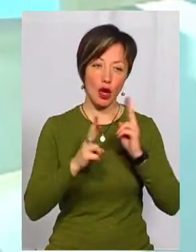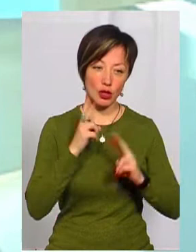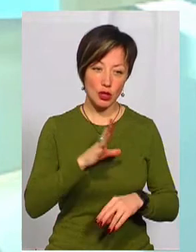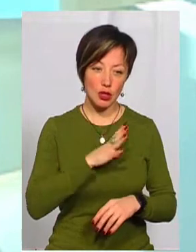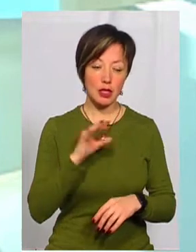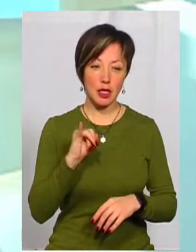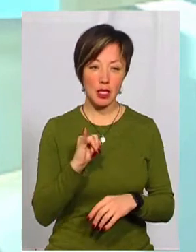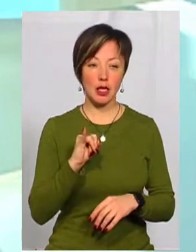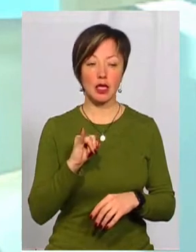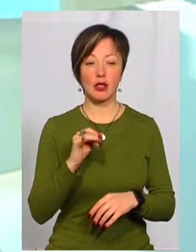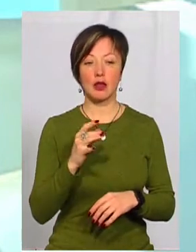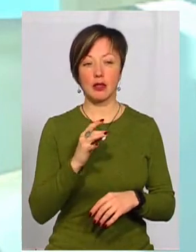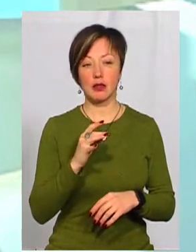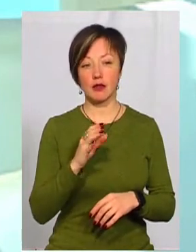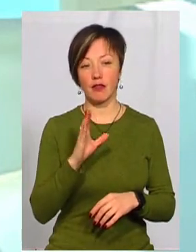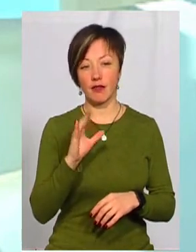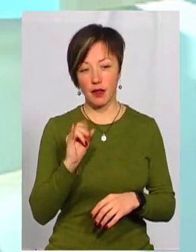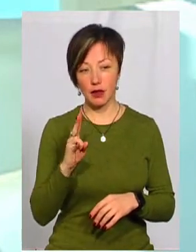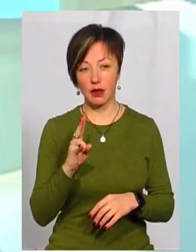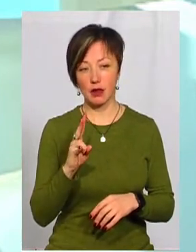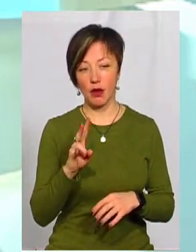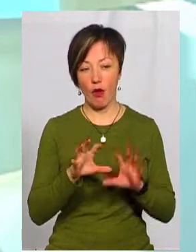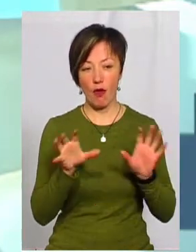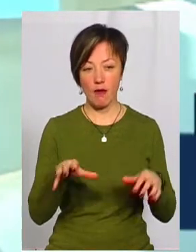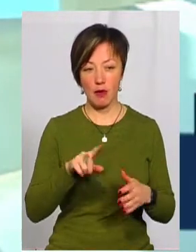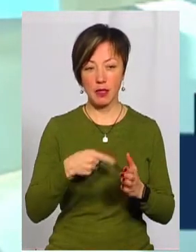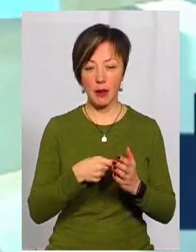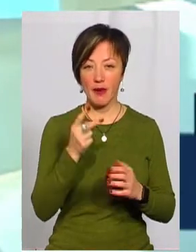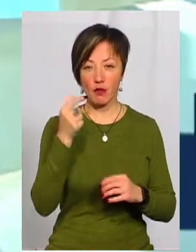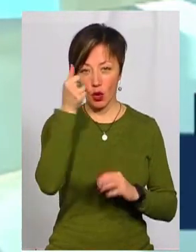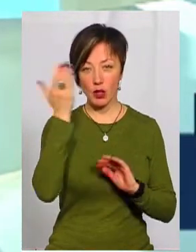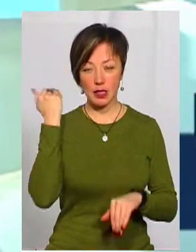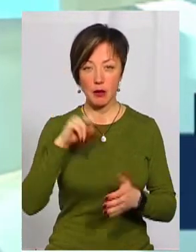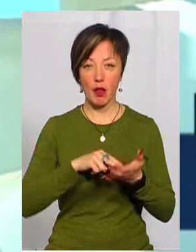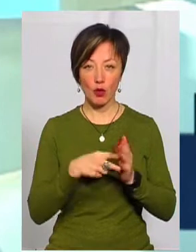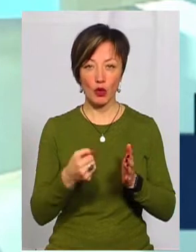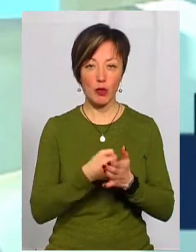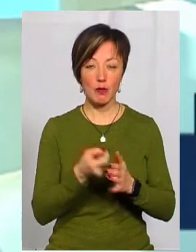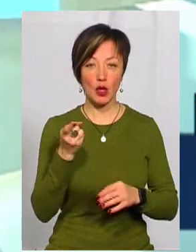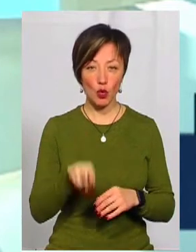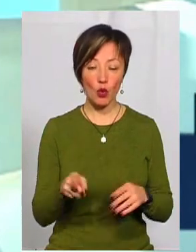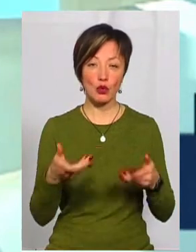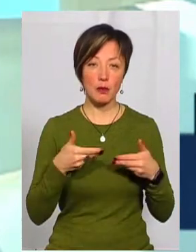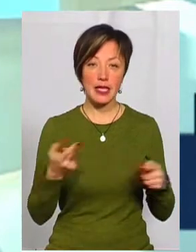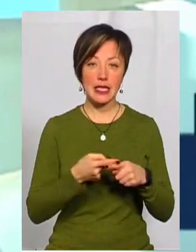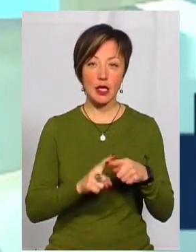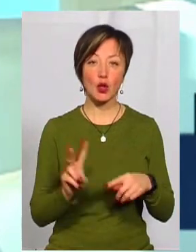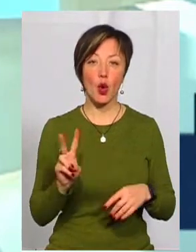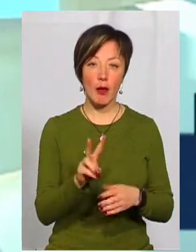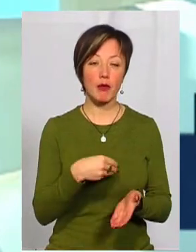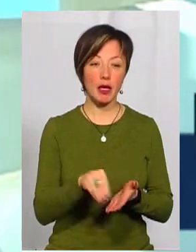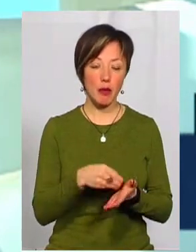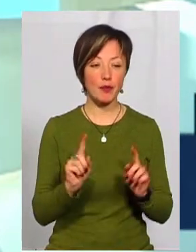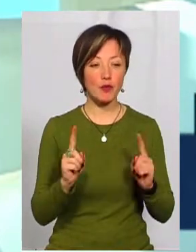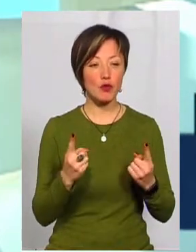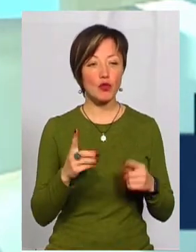скаржилися. І він ще півтори року тому назад запланував, що все-таки ми доб'ємося того, що ми ці тролейбуси